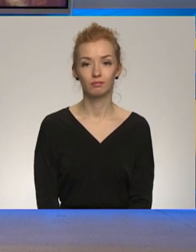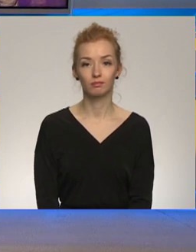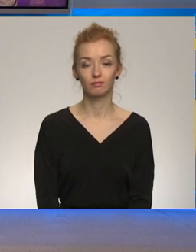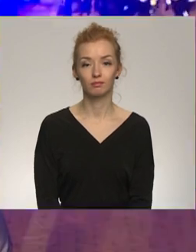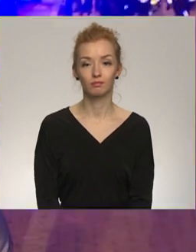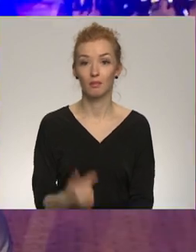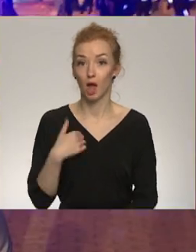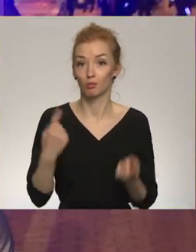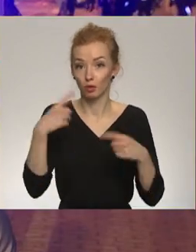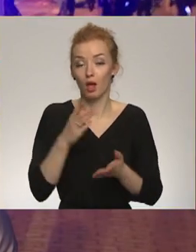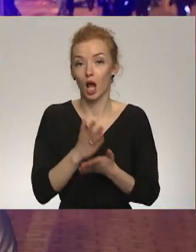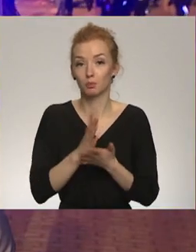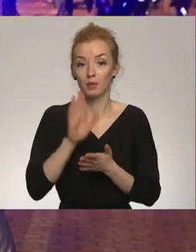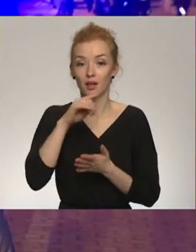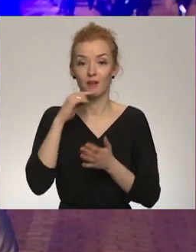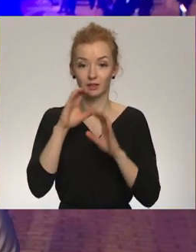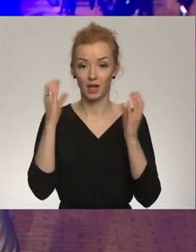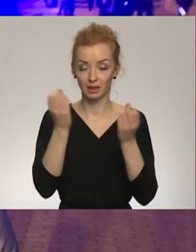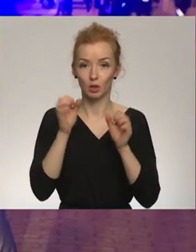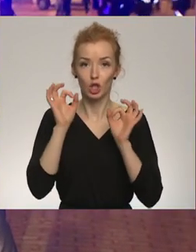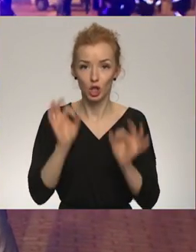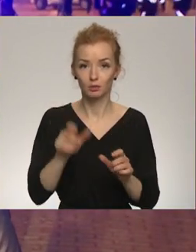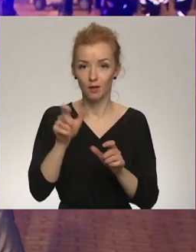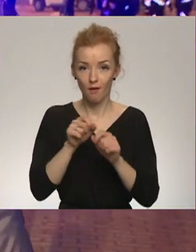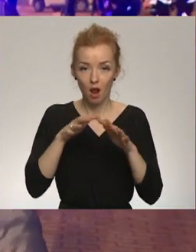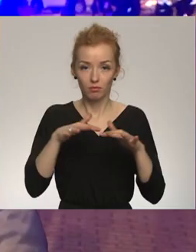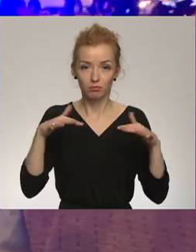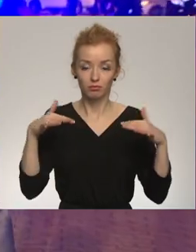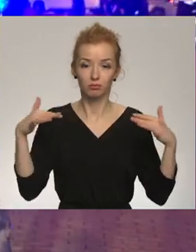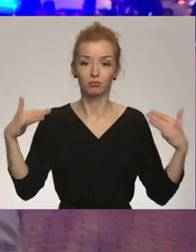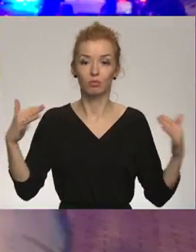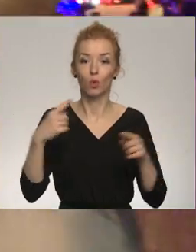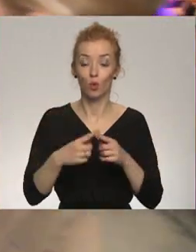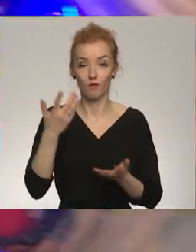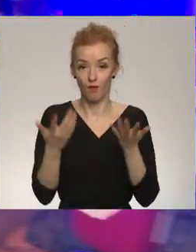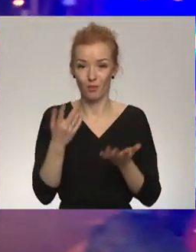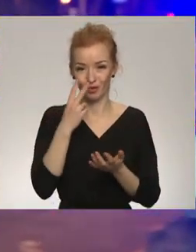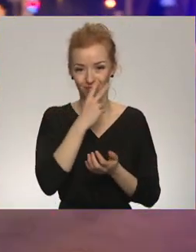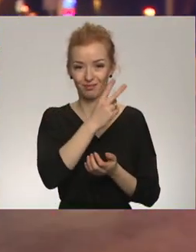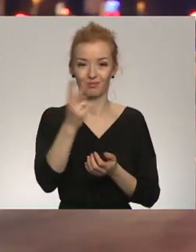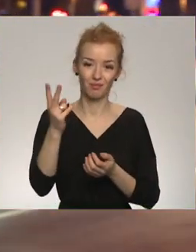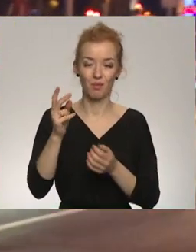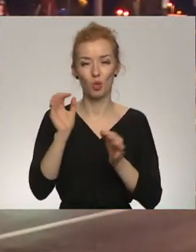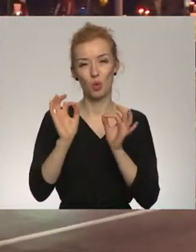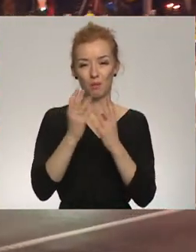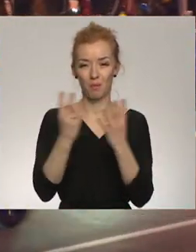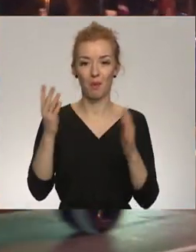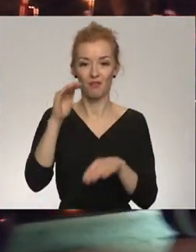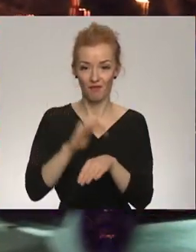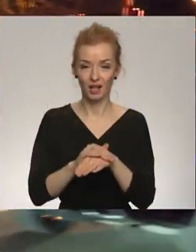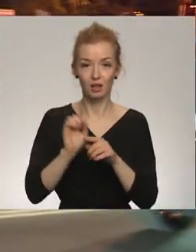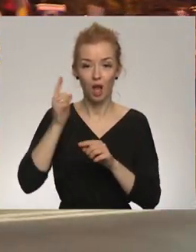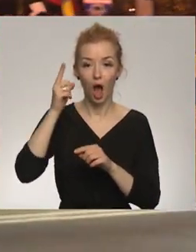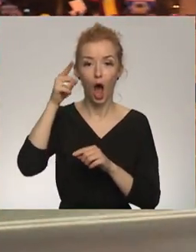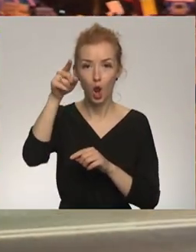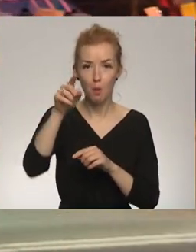Labvakar, jā, es atrodos pie Krievijas vēstniecības un šeit pulcējās aizvien vairāk un vairāk cilvēku. Un varbūt šķietam, ja mēs redzam samērā maz, tad man jāsaka, tālumā